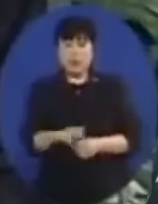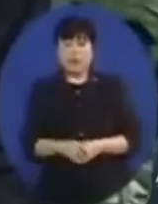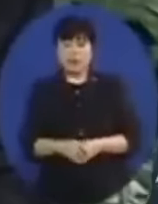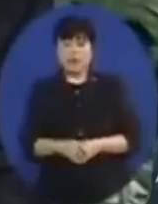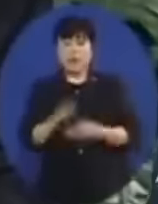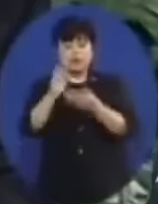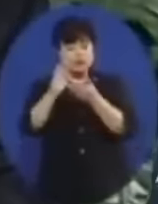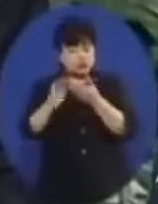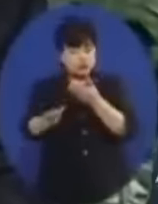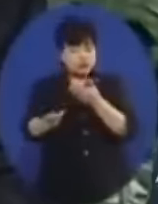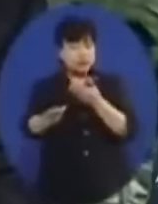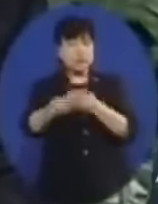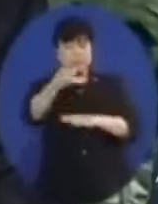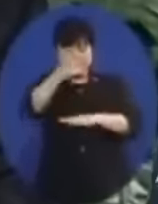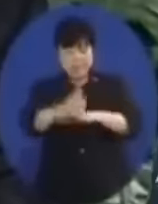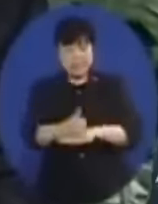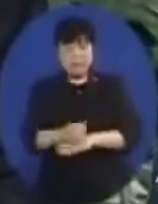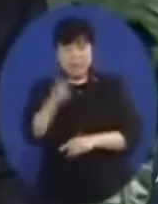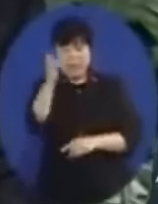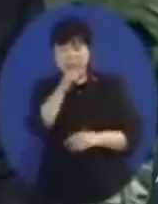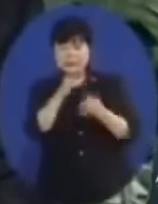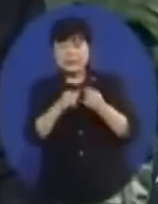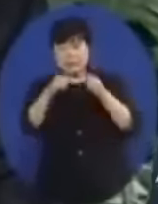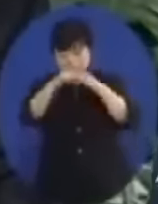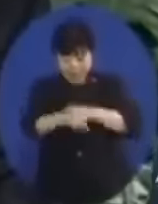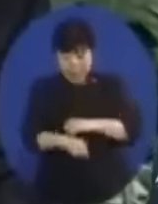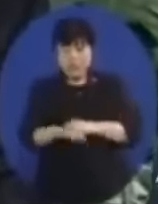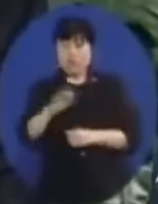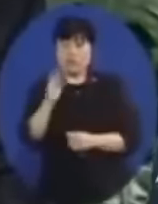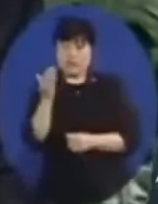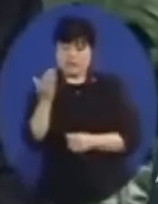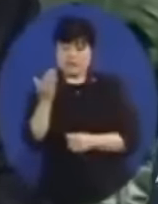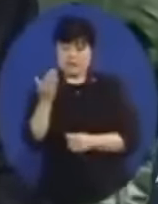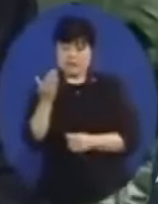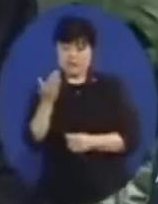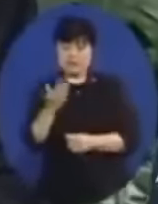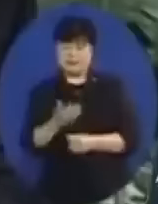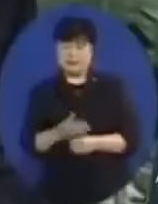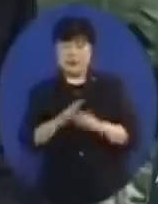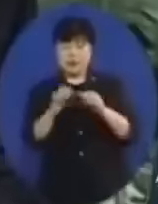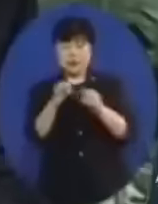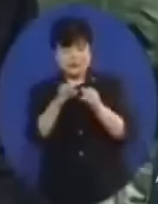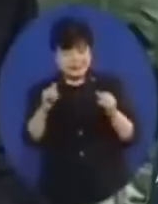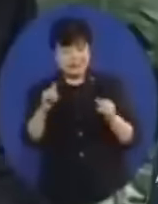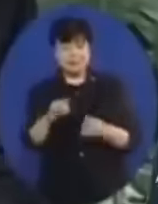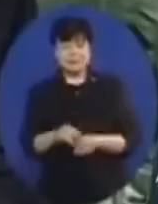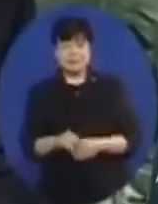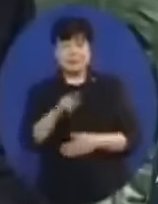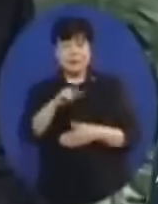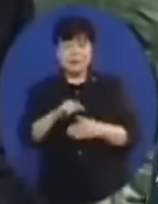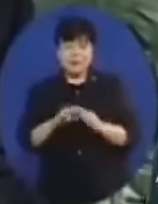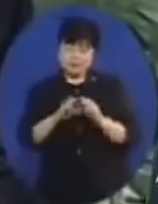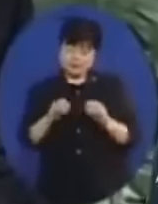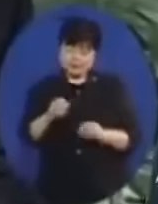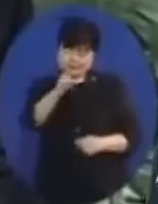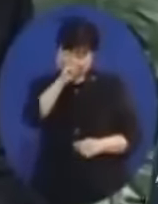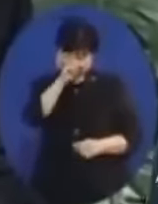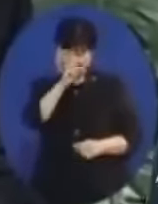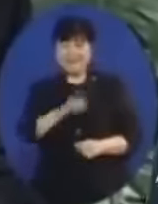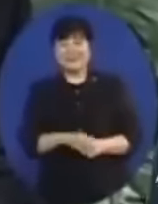알아도 나중에 두고 보면 악한 자는 망하고 만다. 온유한 자는 마음이 부드럽고